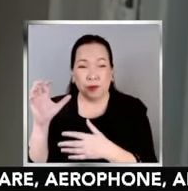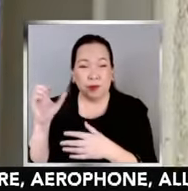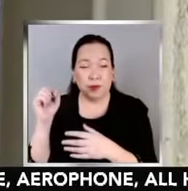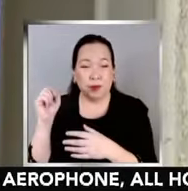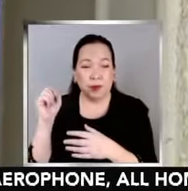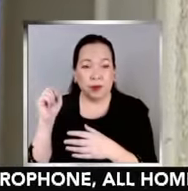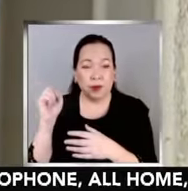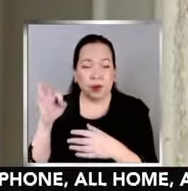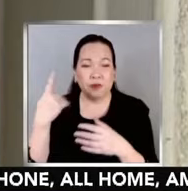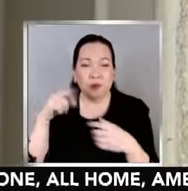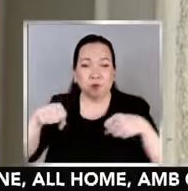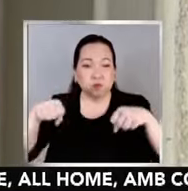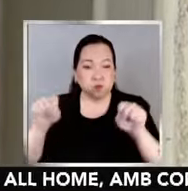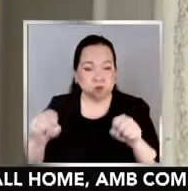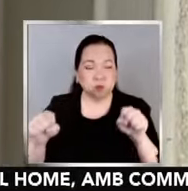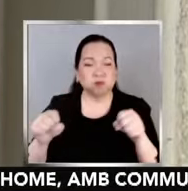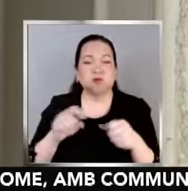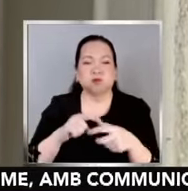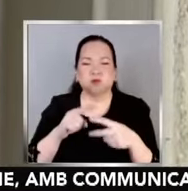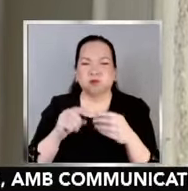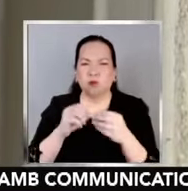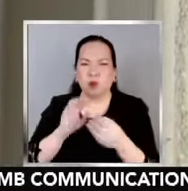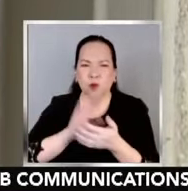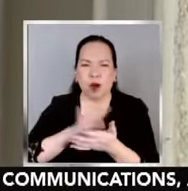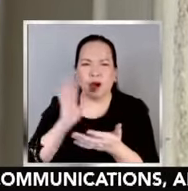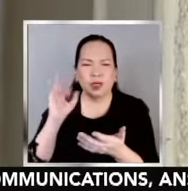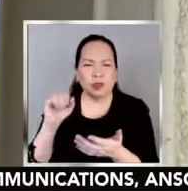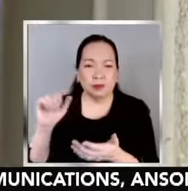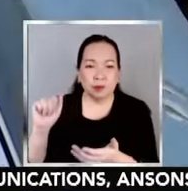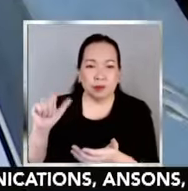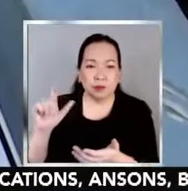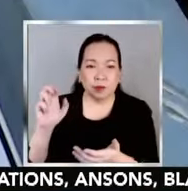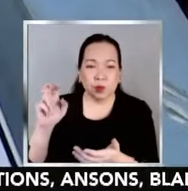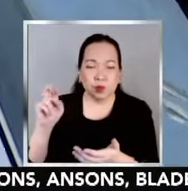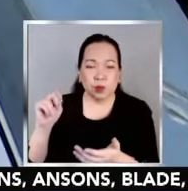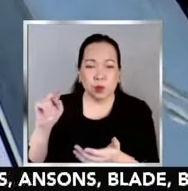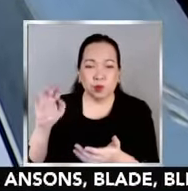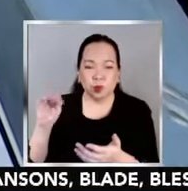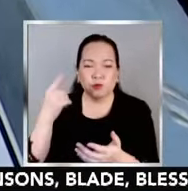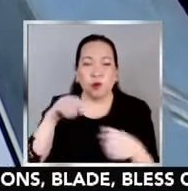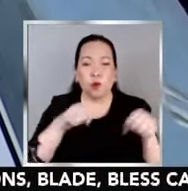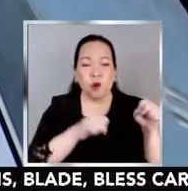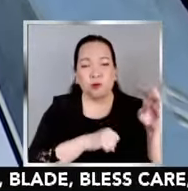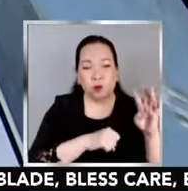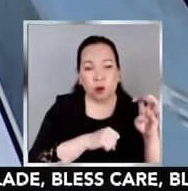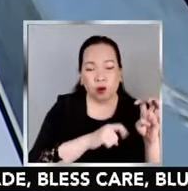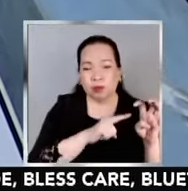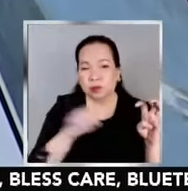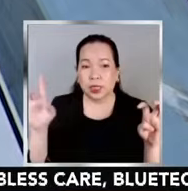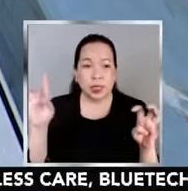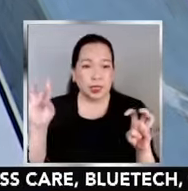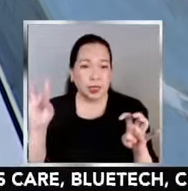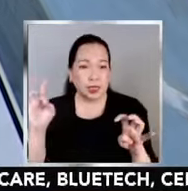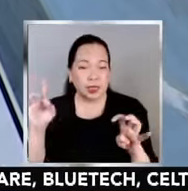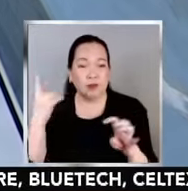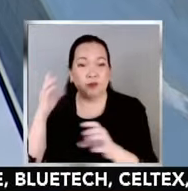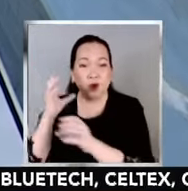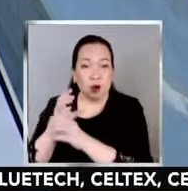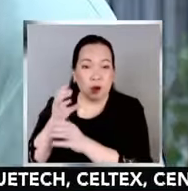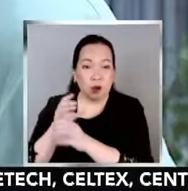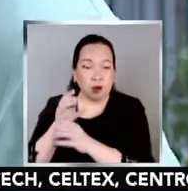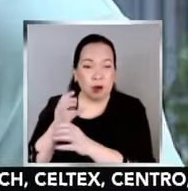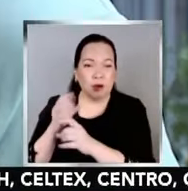vehicle. Mas mahal kung aluminum cladding, 400 pesos sa motor. 800 pesos naman sa mga kotse at iba pang